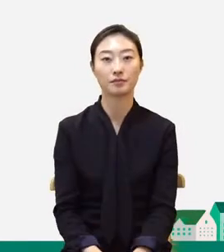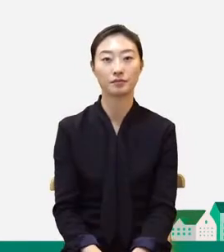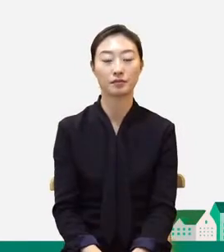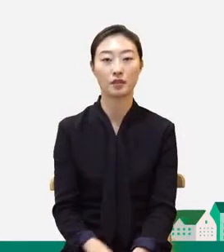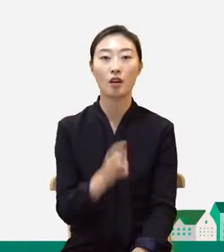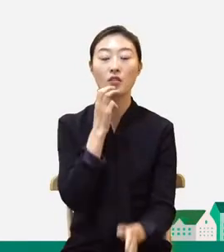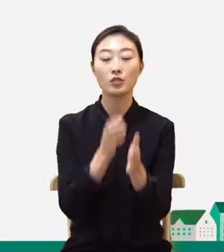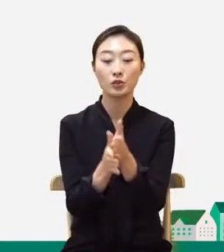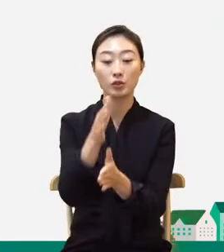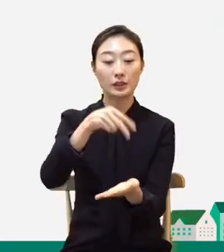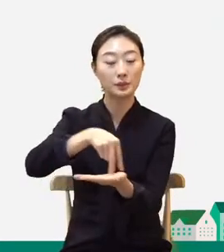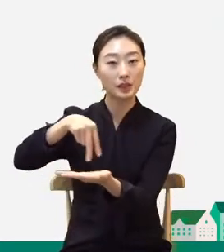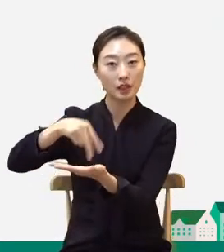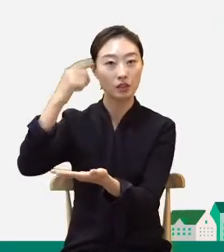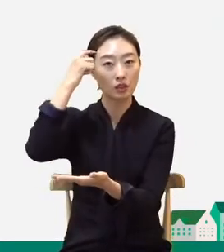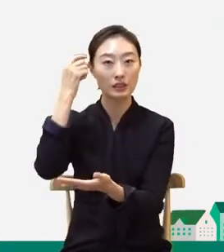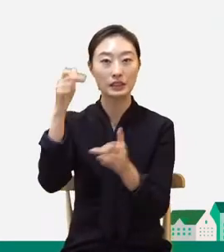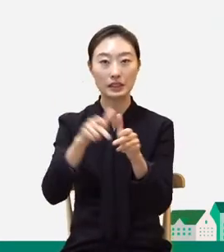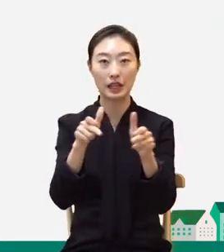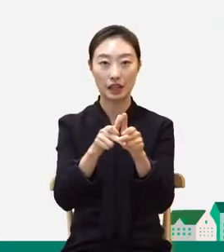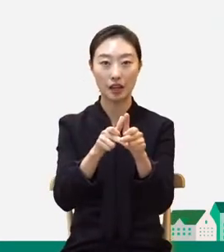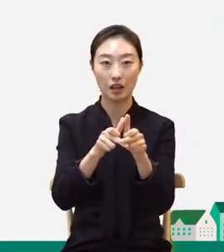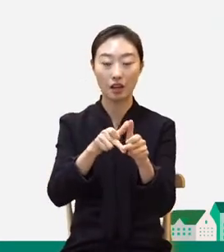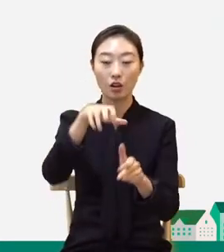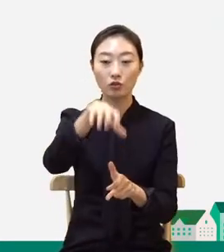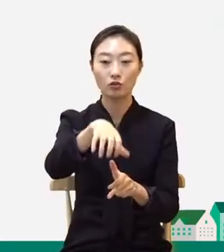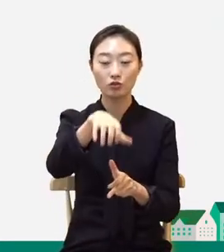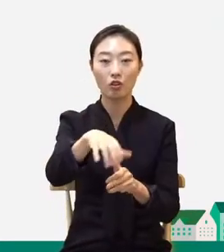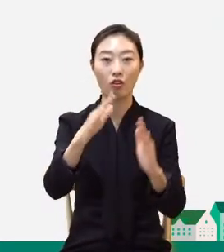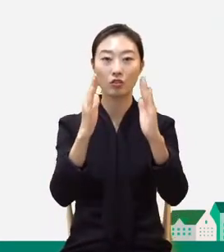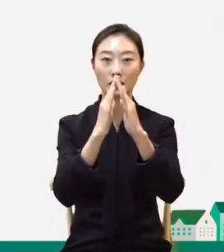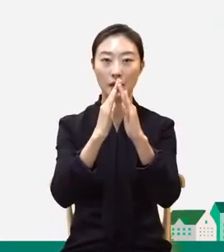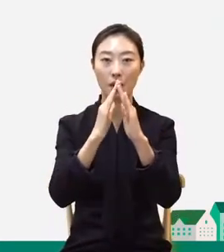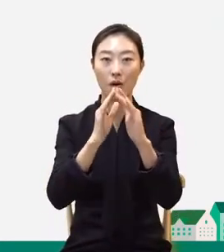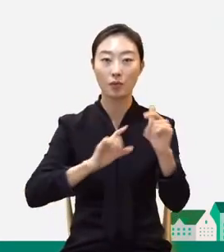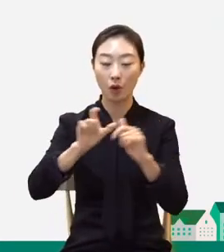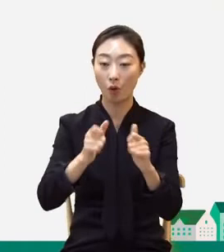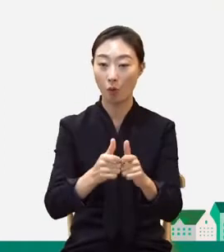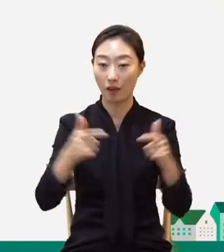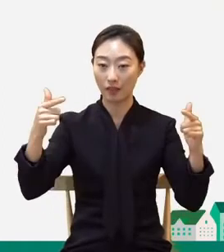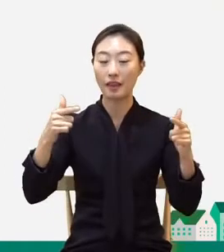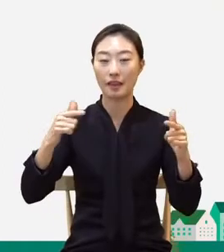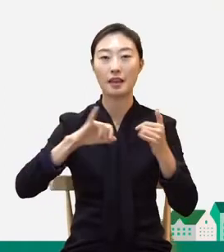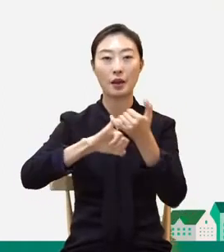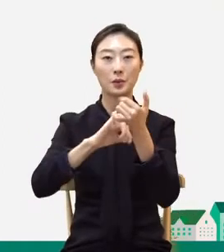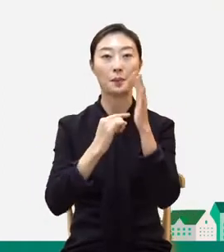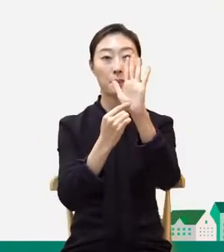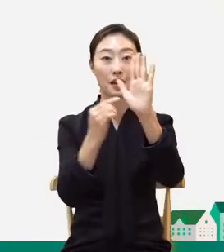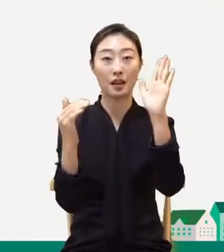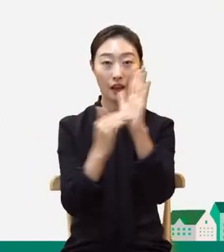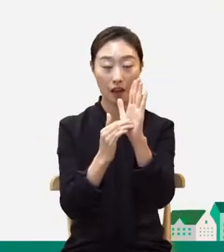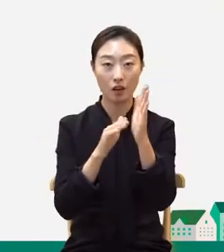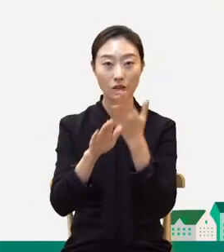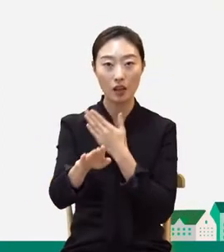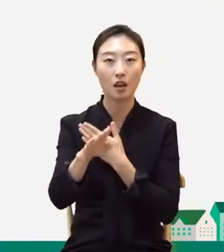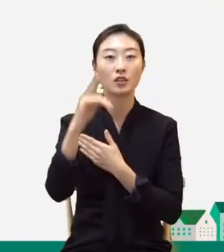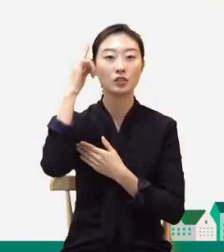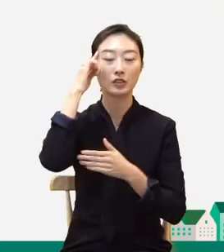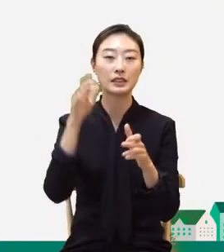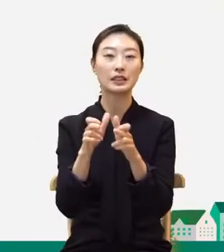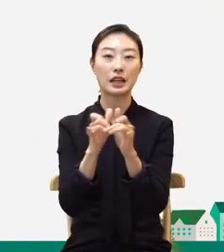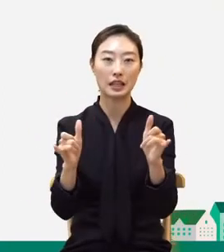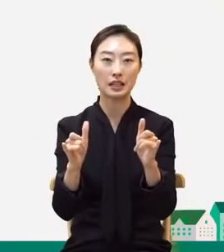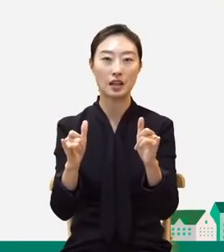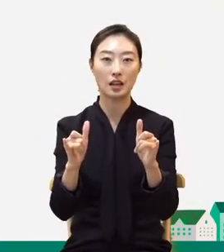여기에 서울시에서는 정신장애인 주거지원 확대를 이제 공약으로 내세우게 되면서 이 정신장애인의 지역사회 주거지원